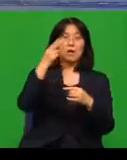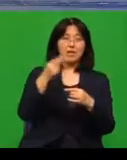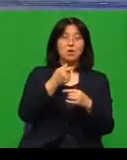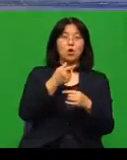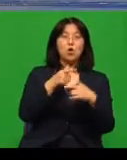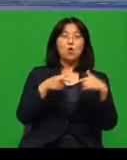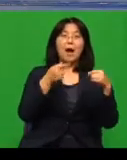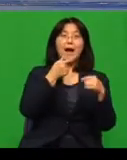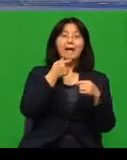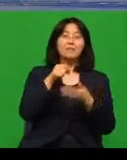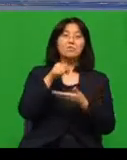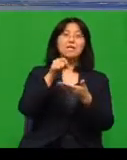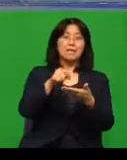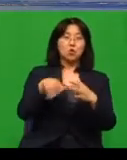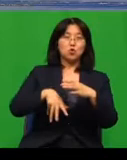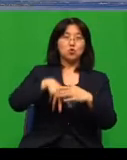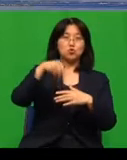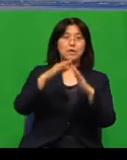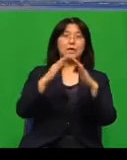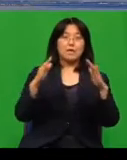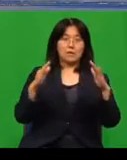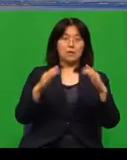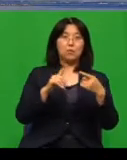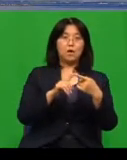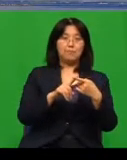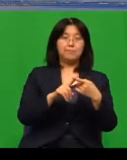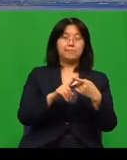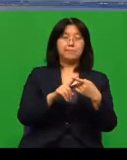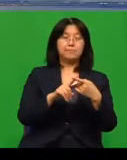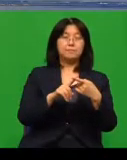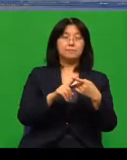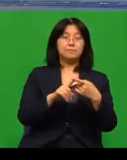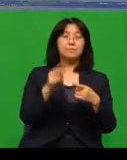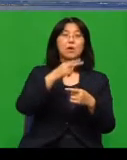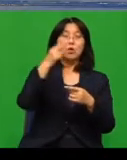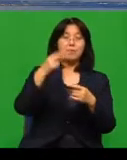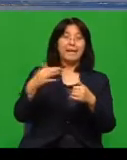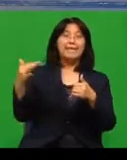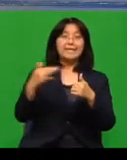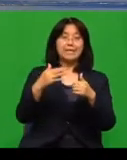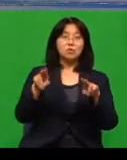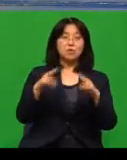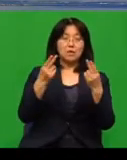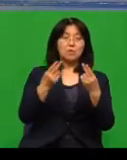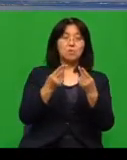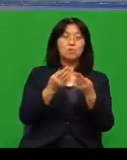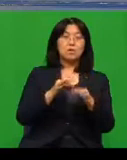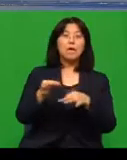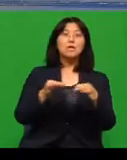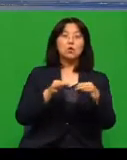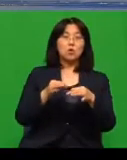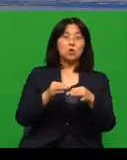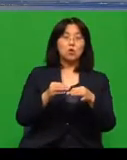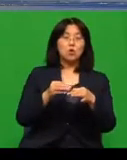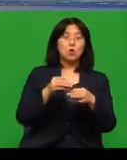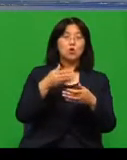菓子プレゼント大抽選会、それから 富山で人気の専門店の食パンを